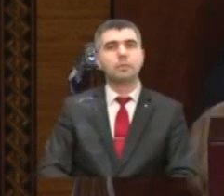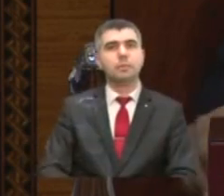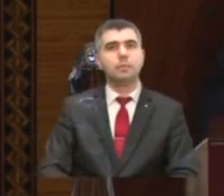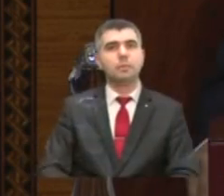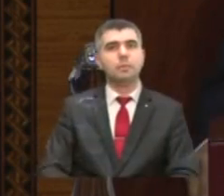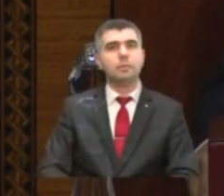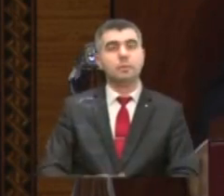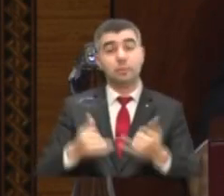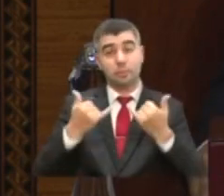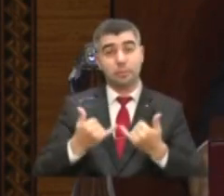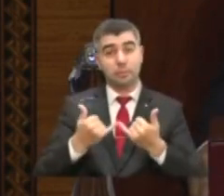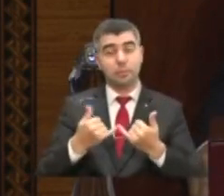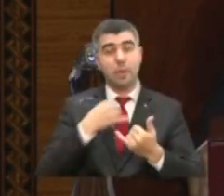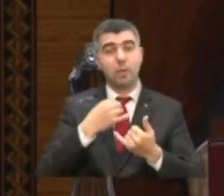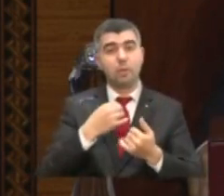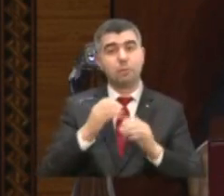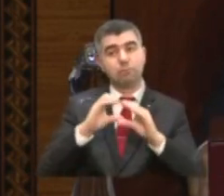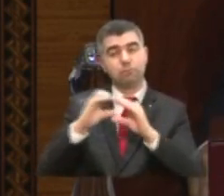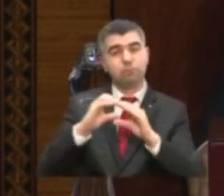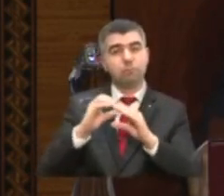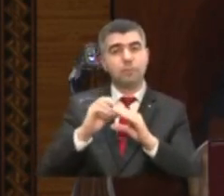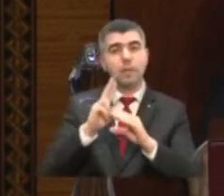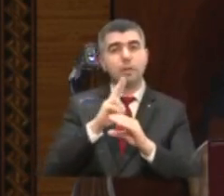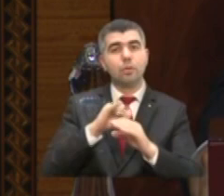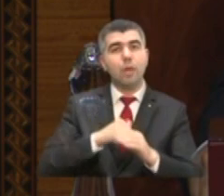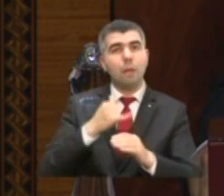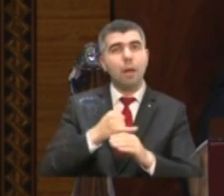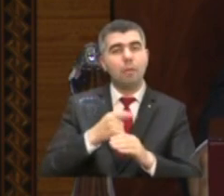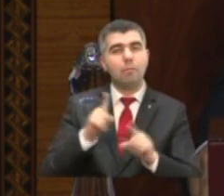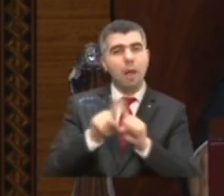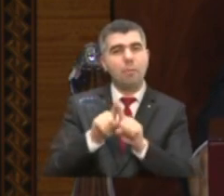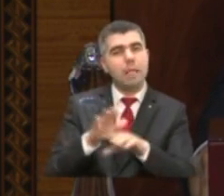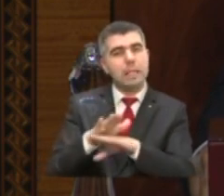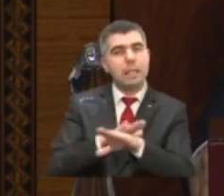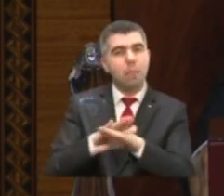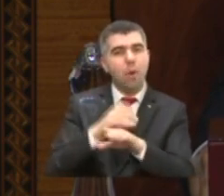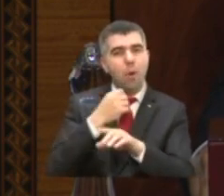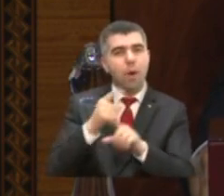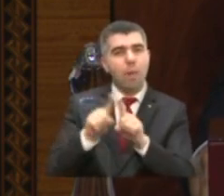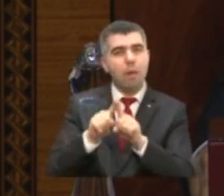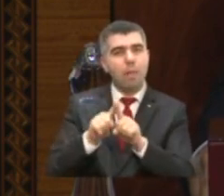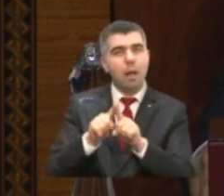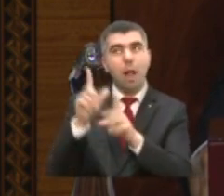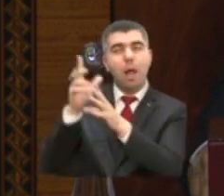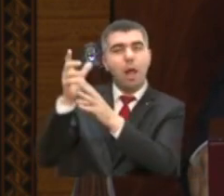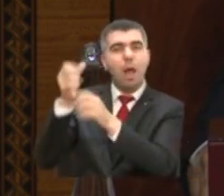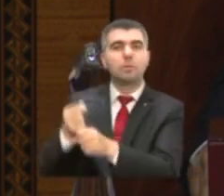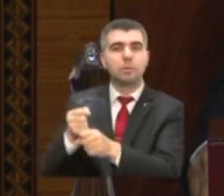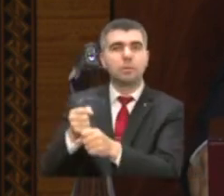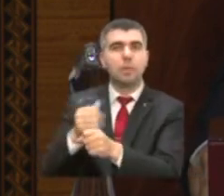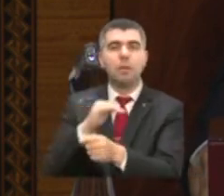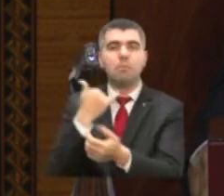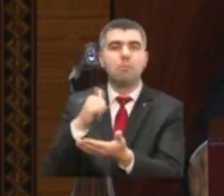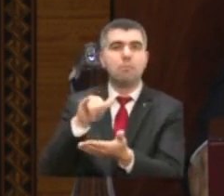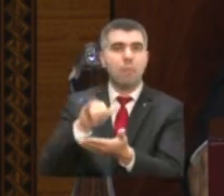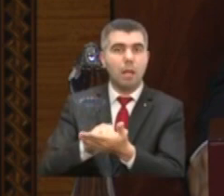ونحن نتناول موضوع الشباب. اسمحوا لي أن أترحم على أرواح مجموعة من الشباب اللي توفوا اليوم، عدد ديالهم